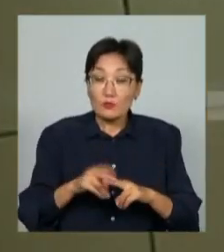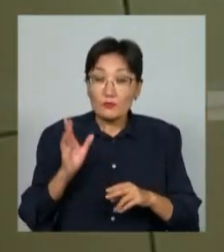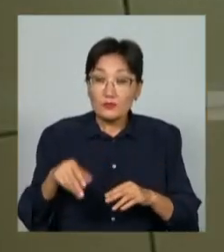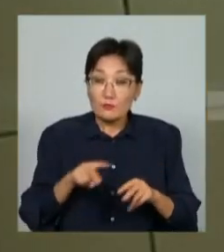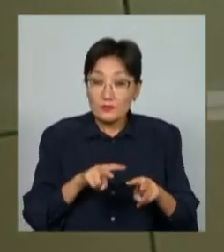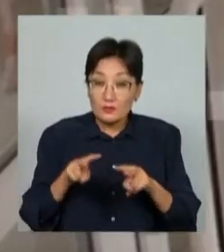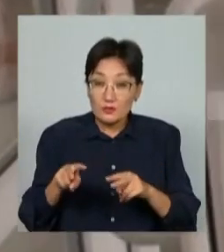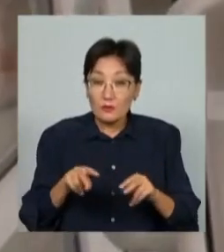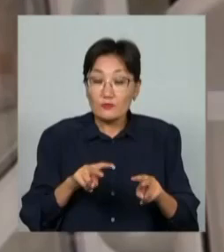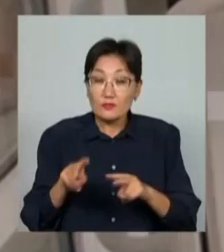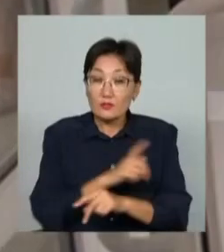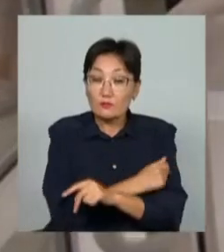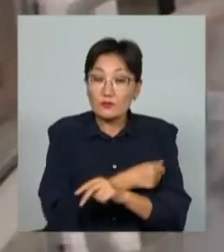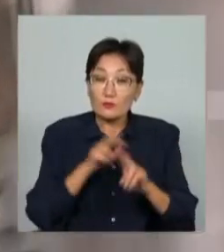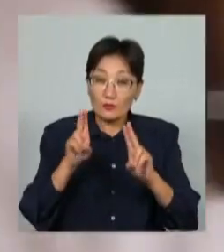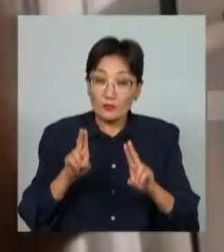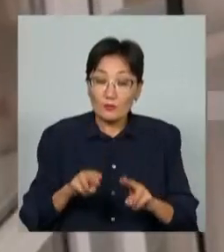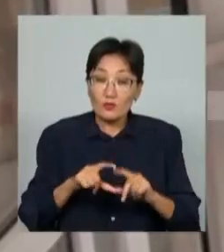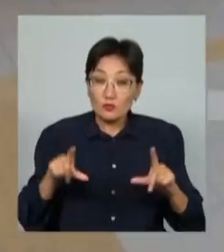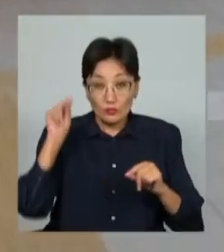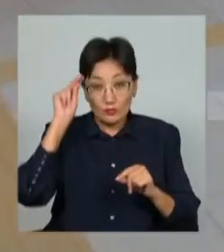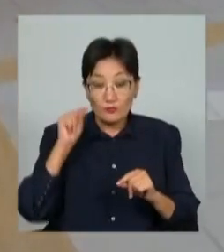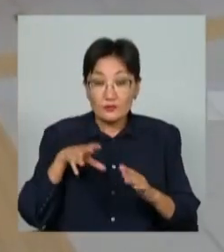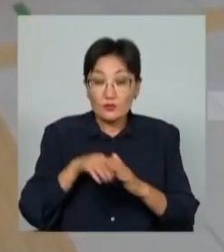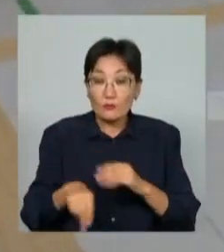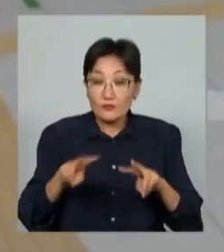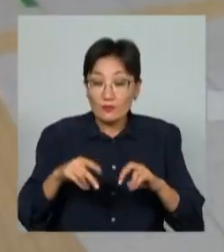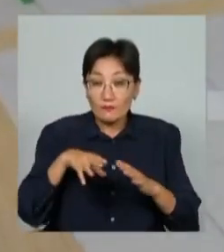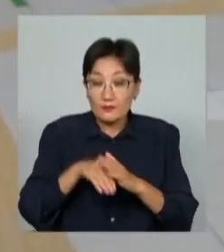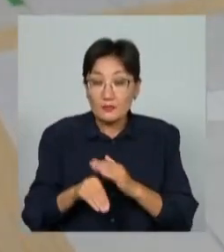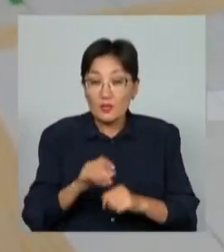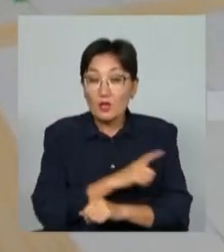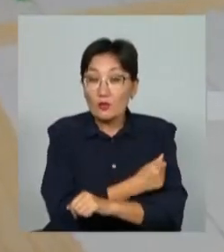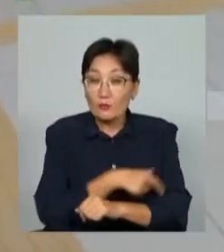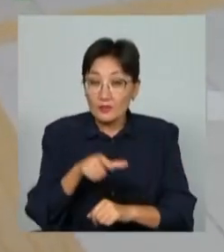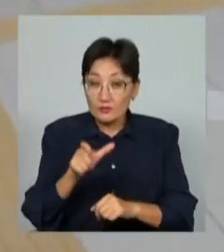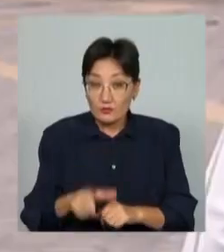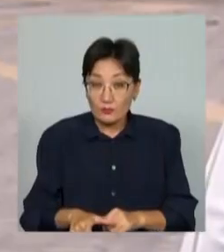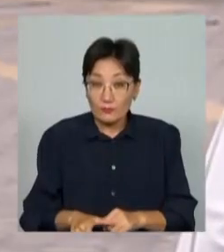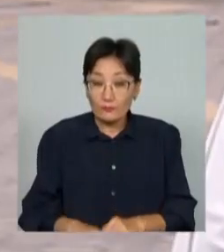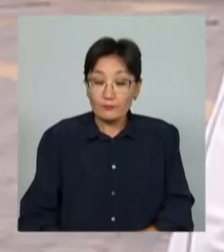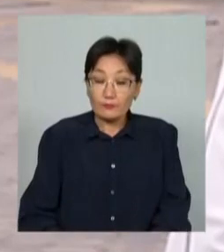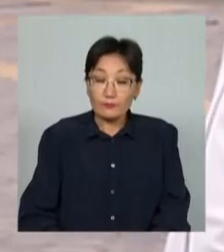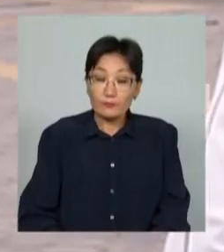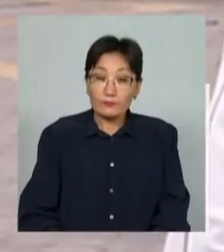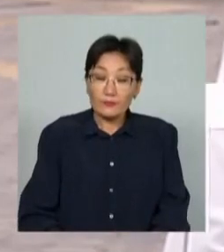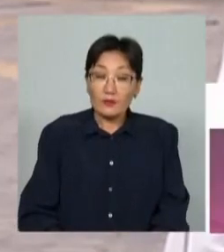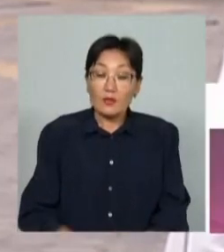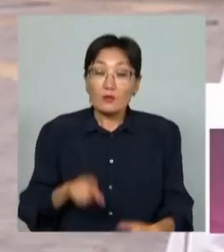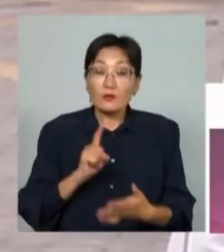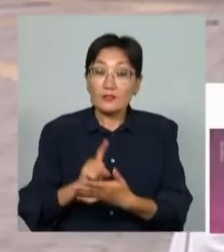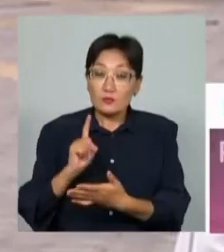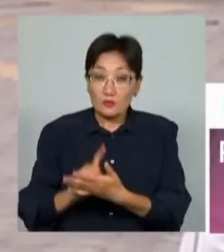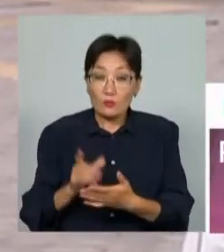будут следить за соблюдением санитарных норм в школах. В число проверяющих вошли и санэпидемиологи. В